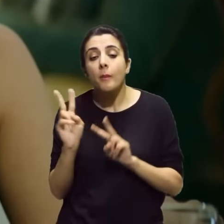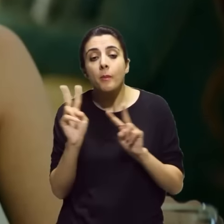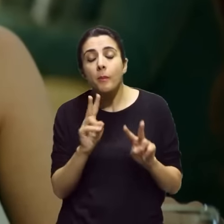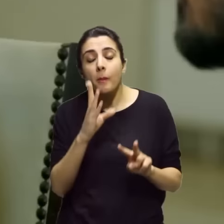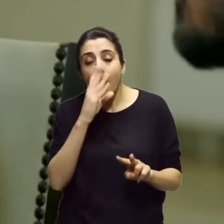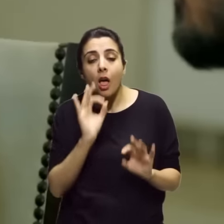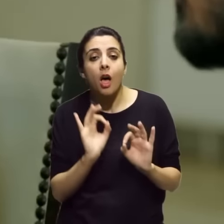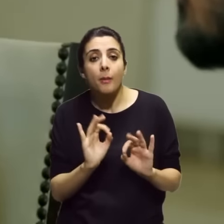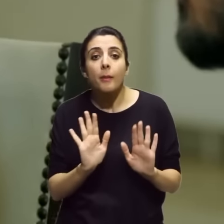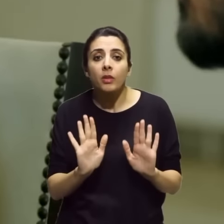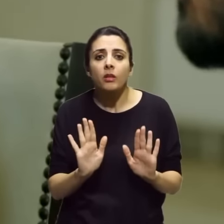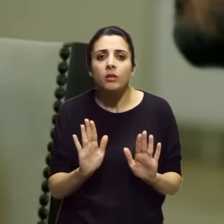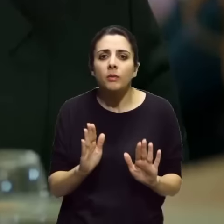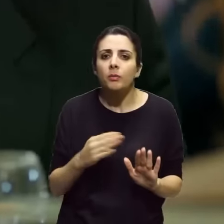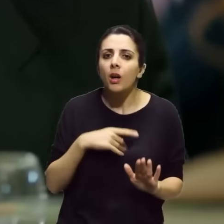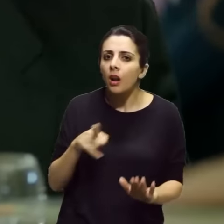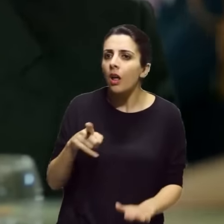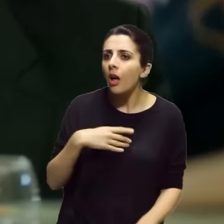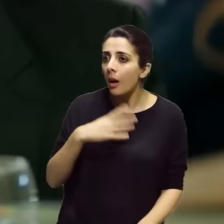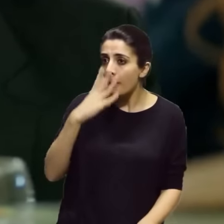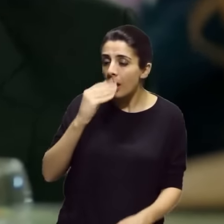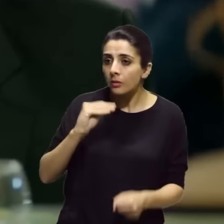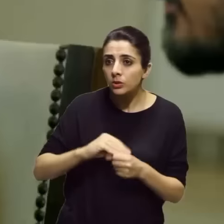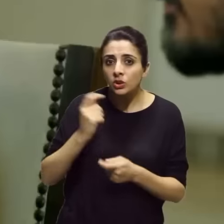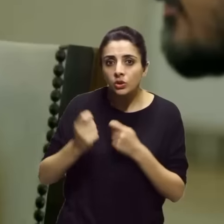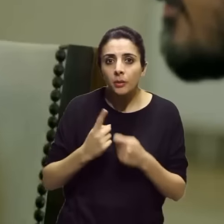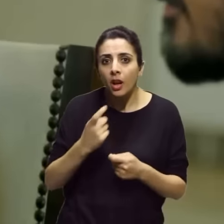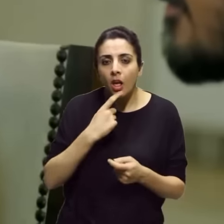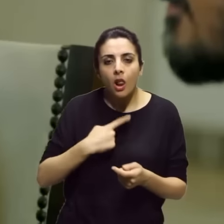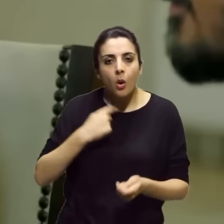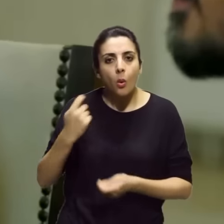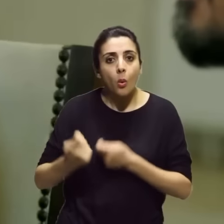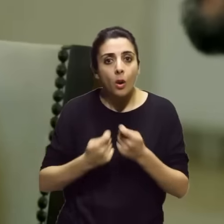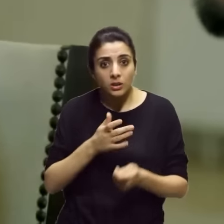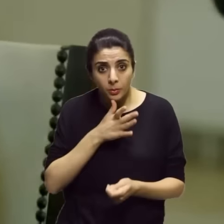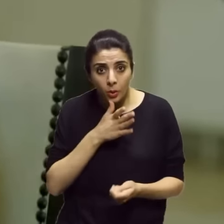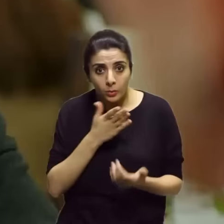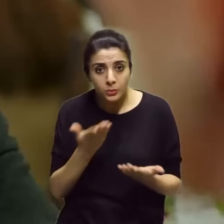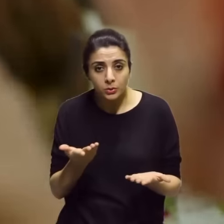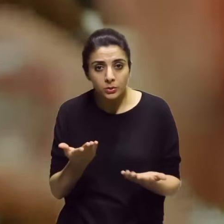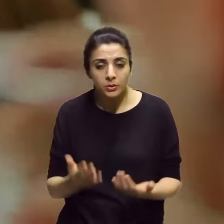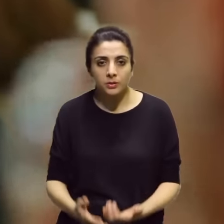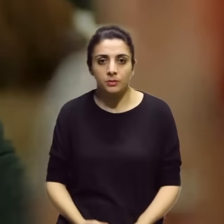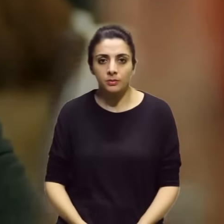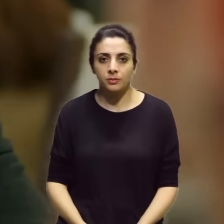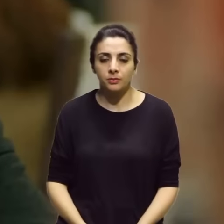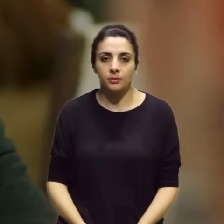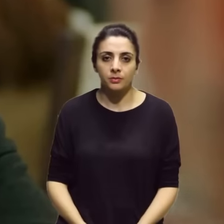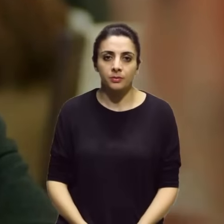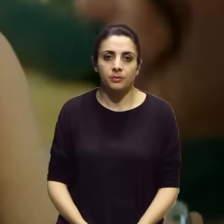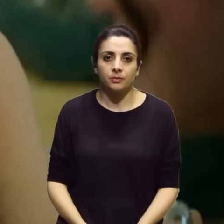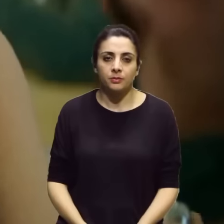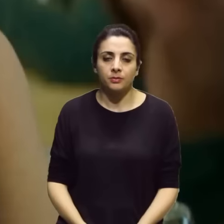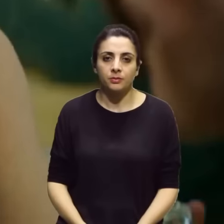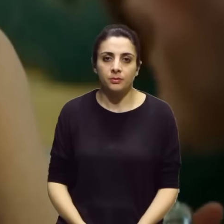çeker zaten. De ben onun ilgisini çekebilmek için bir sene boyunca nelerle uğraştım bir bilsen. Masada hava Reyhan için